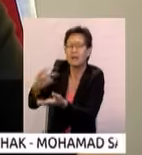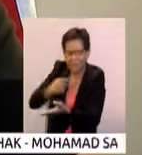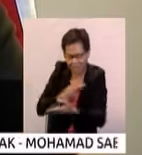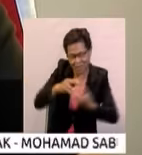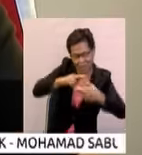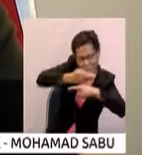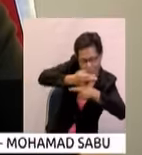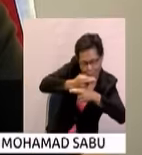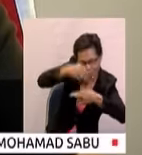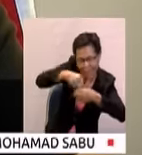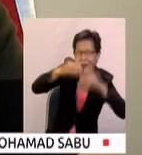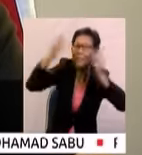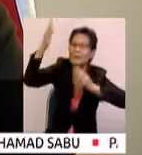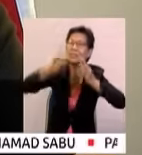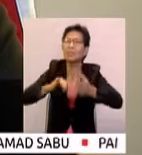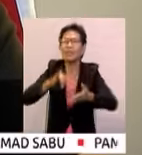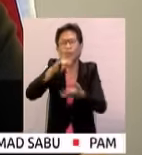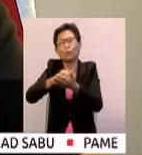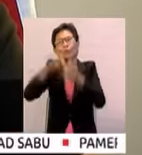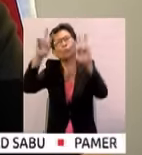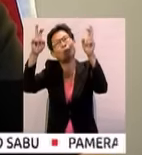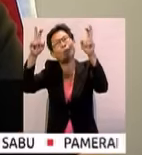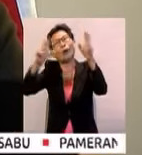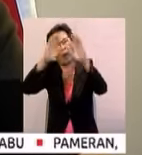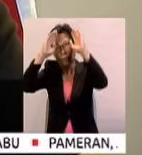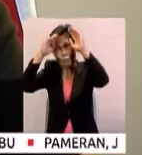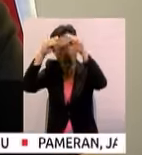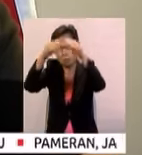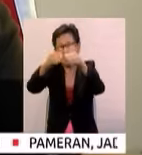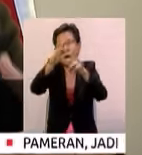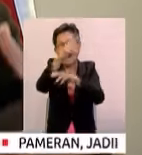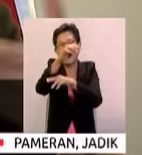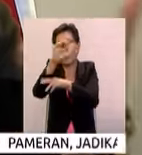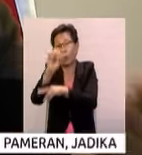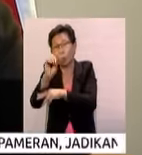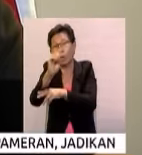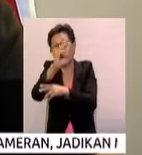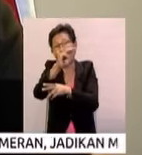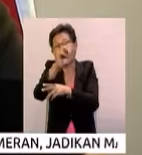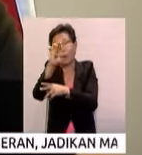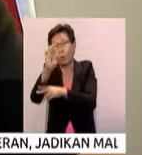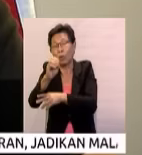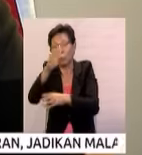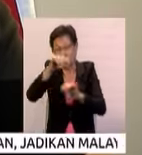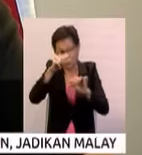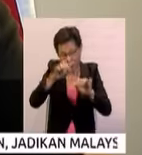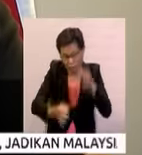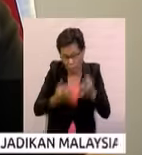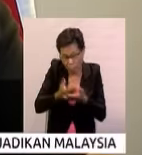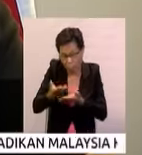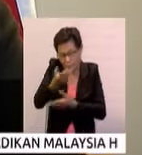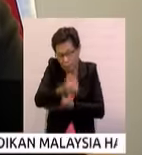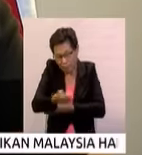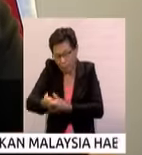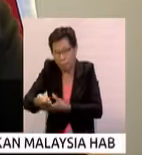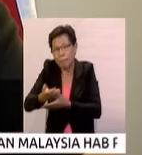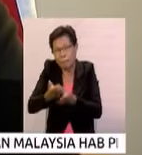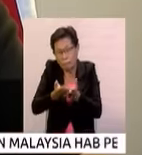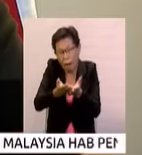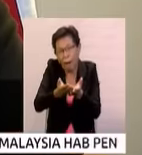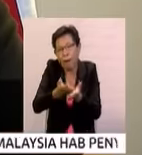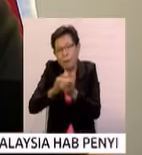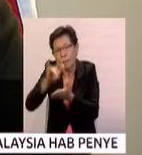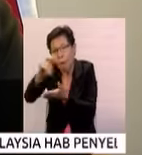dibaiki di dalam negara. Sebab itu saya tekan soal MRO. Dan kalau pembelian alat-alat baru bergantung kepada